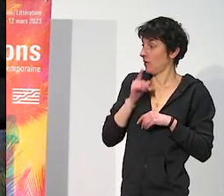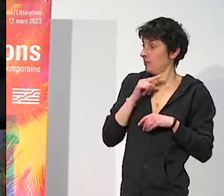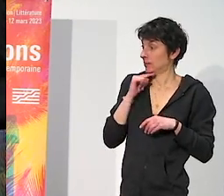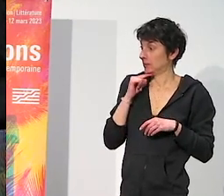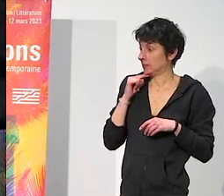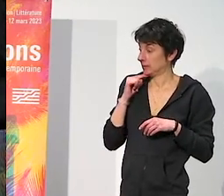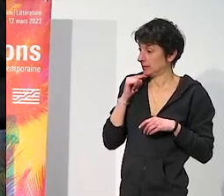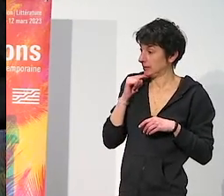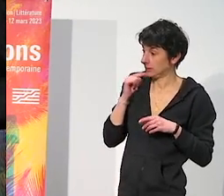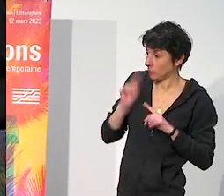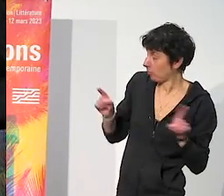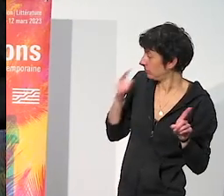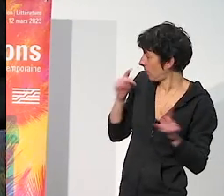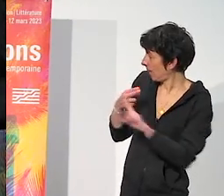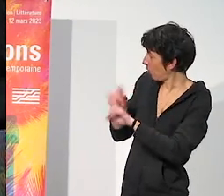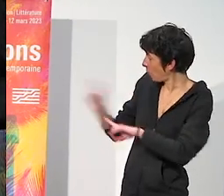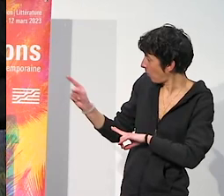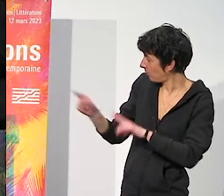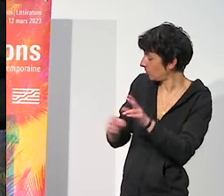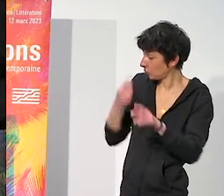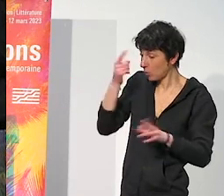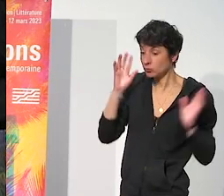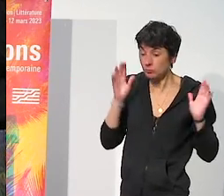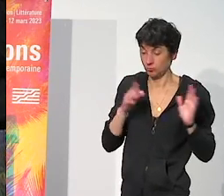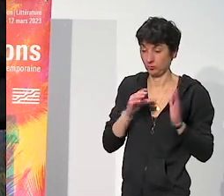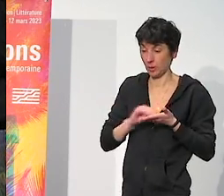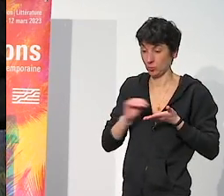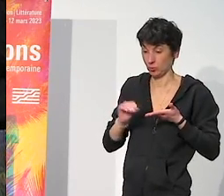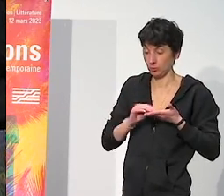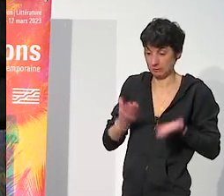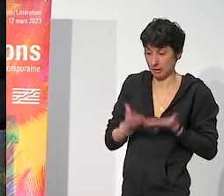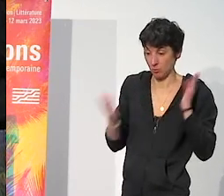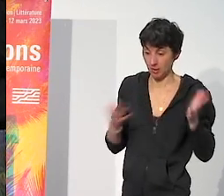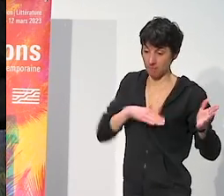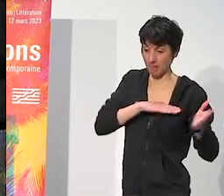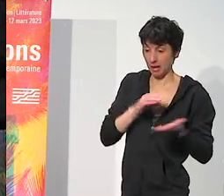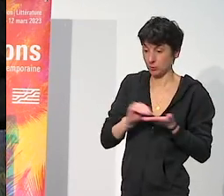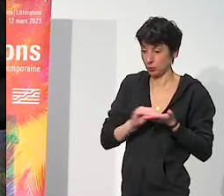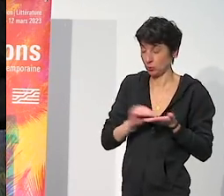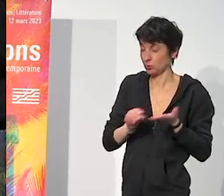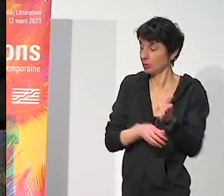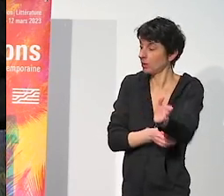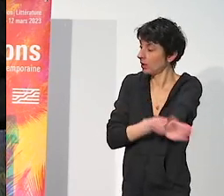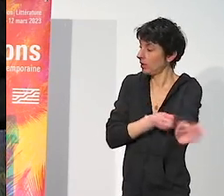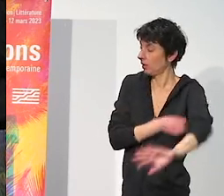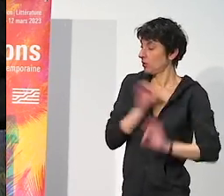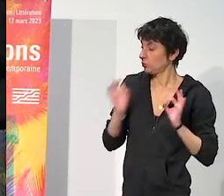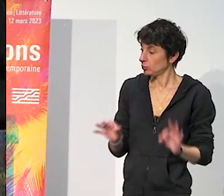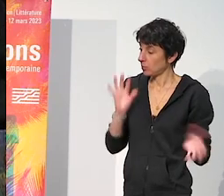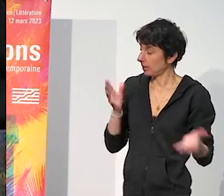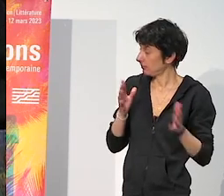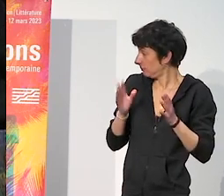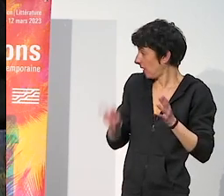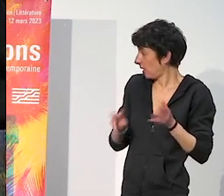J'allais vous répondre, mais non, finalement. Moi, je pense. Oui, je pense aussi. Oui, bien sûr. Alors, à propos, est-ce que... c'est